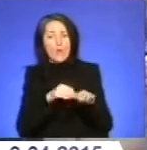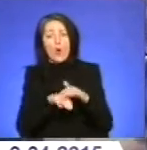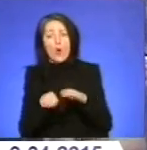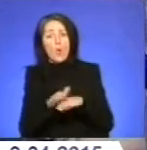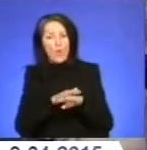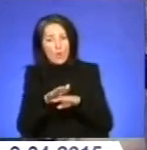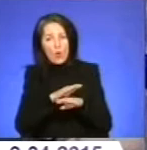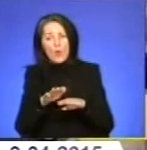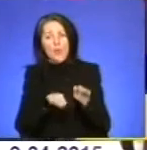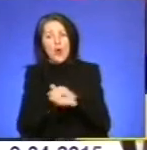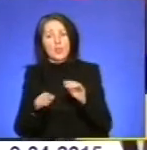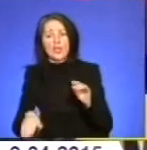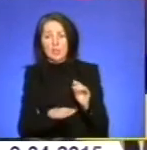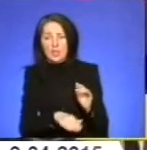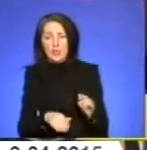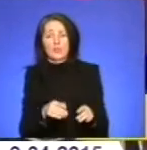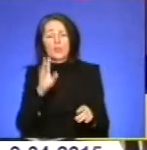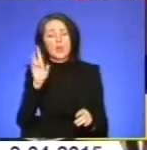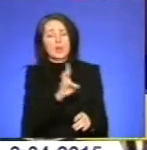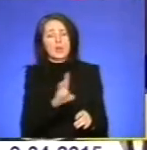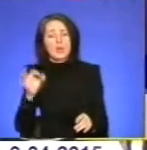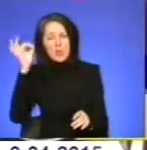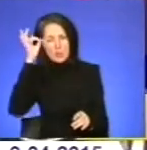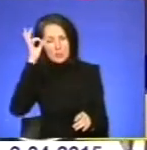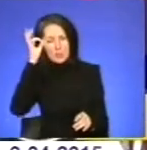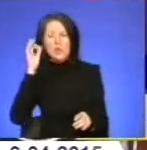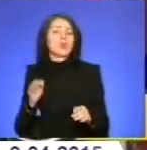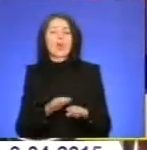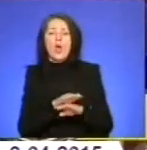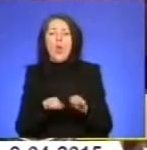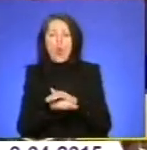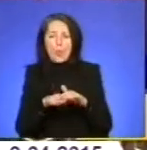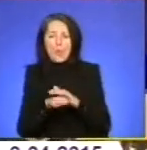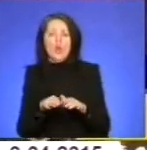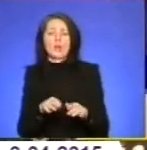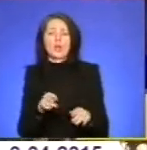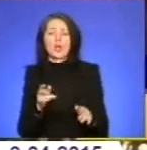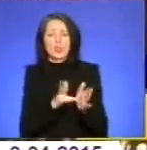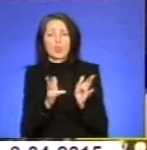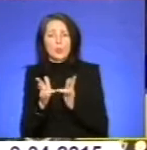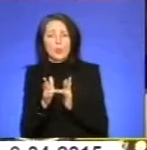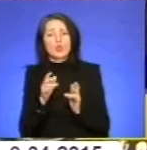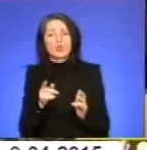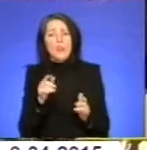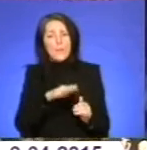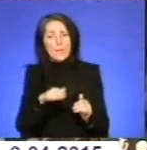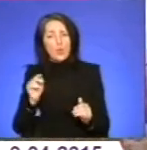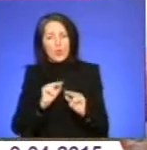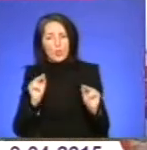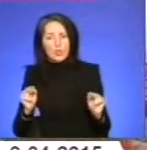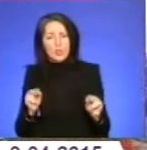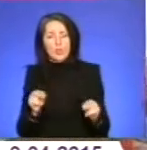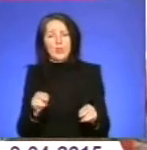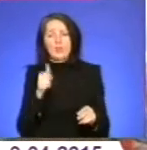з Його учнями. Саме там було встановлено головне таїнство християнської віри – Євхаристія, що в перекладі означає «благодарення».